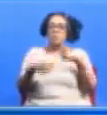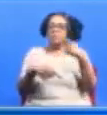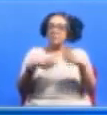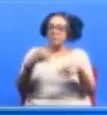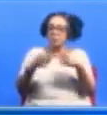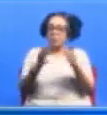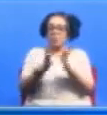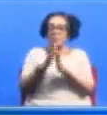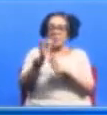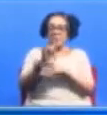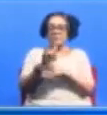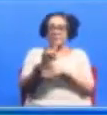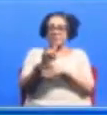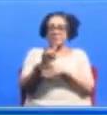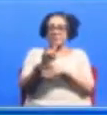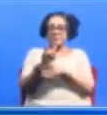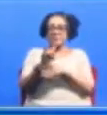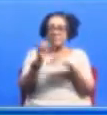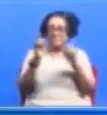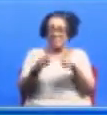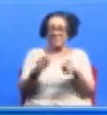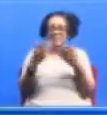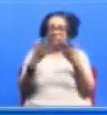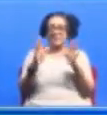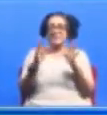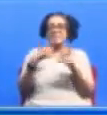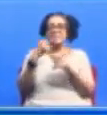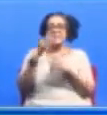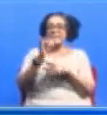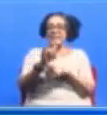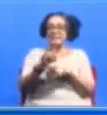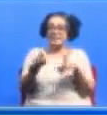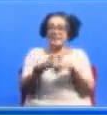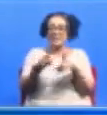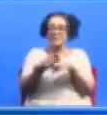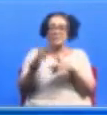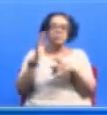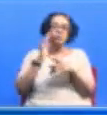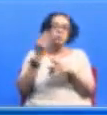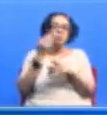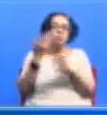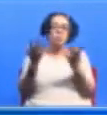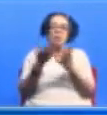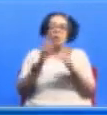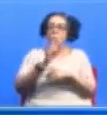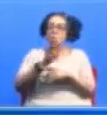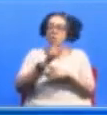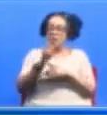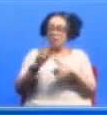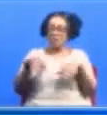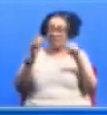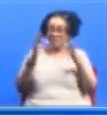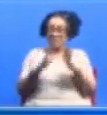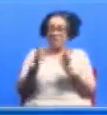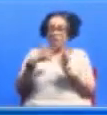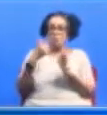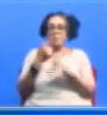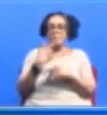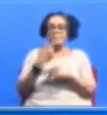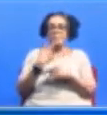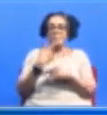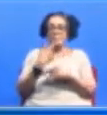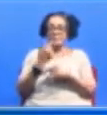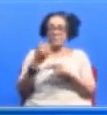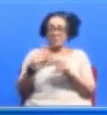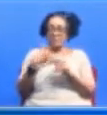wa mifugo limalizwe. Aliyasema haya katika kaunti ya Isiolo ambapo pia aliwaonya maafisa wa usalama wanaoshukiwa kuwasaidia wahalifu.